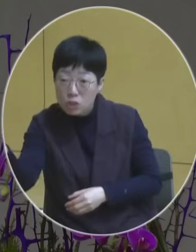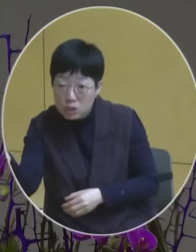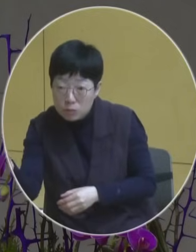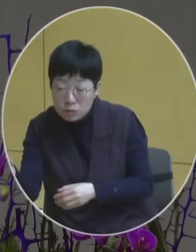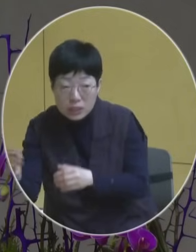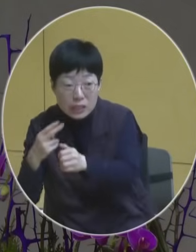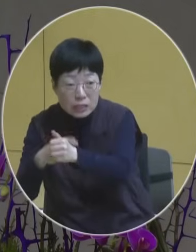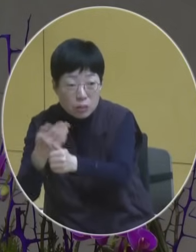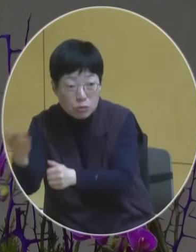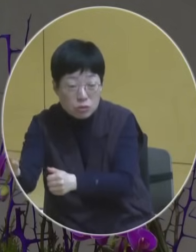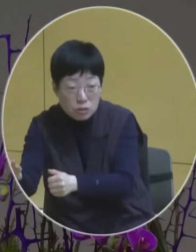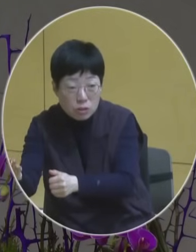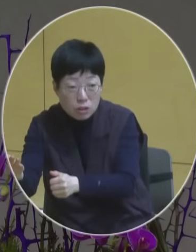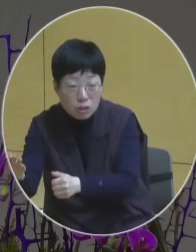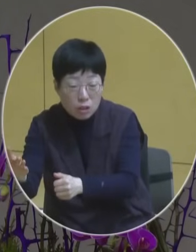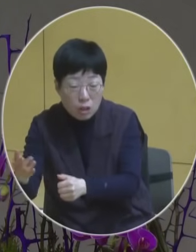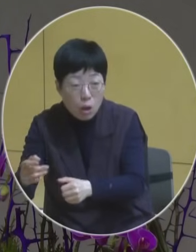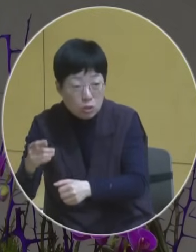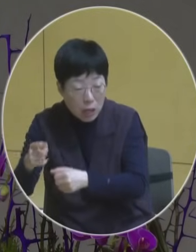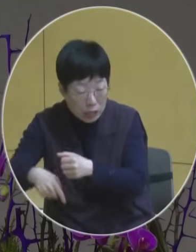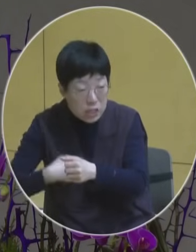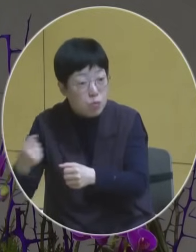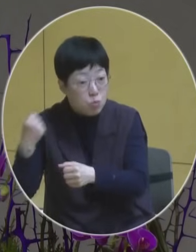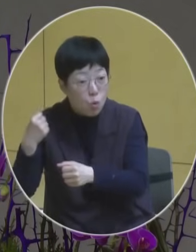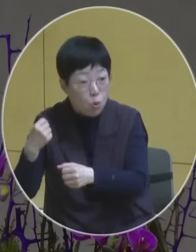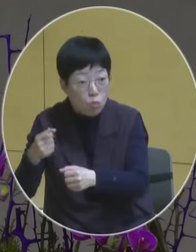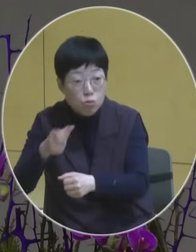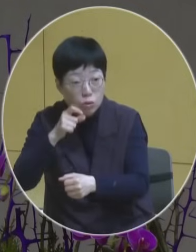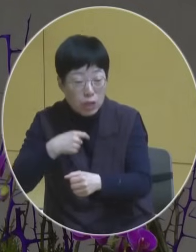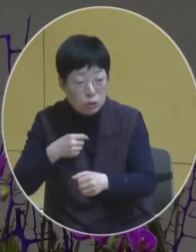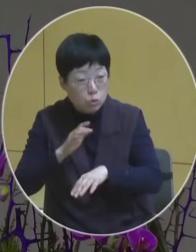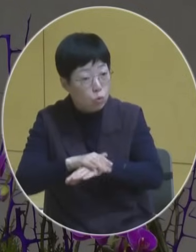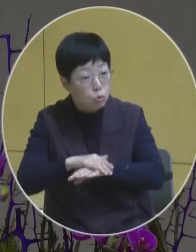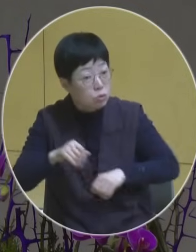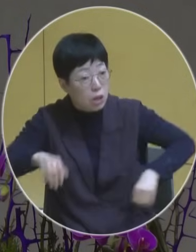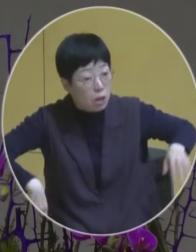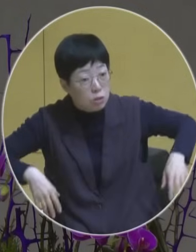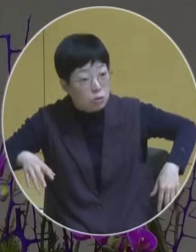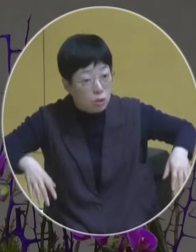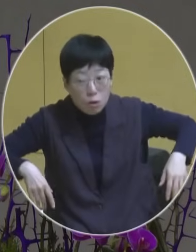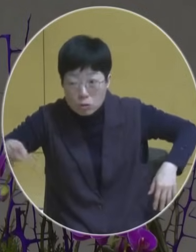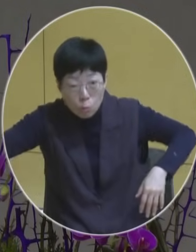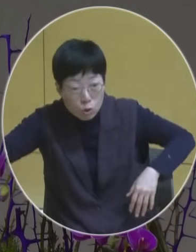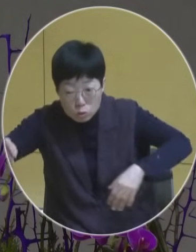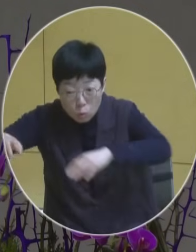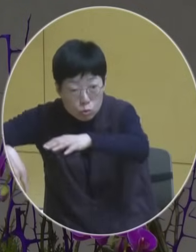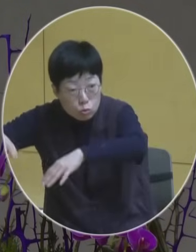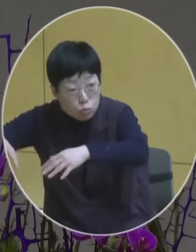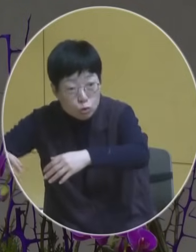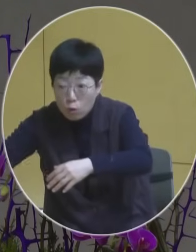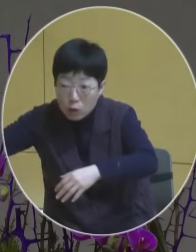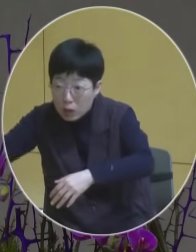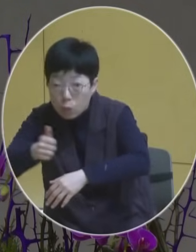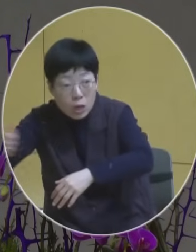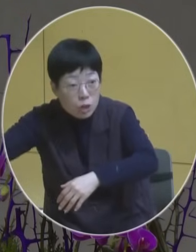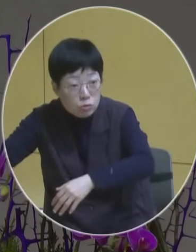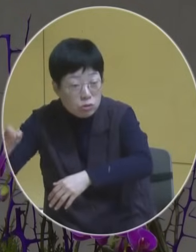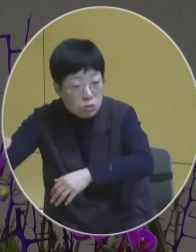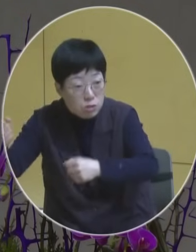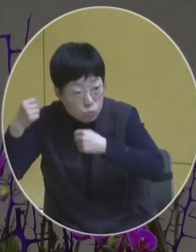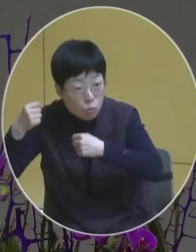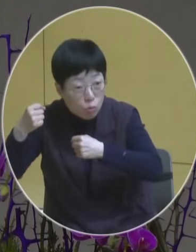선생님은 가진 것이 많은 분입니다. 내가 내 손을 마음대로 움직일 수 있다는 것, 그것만 해도 선생님은 가진 분이